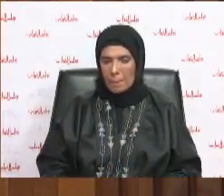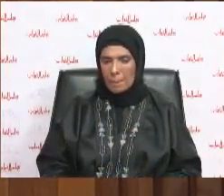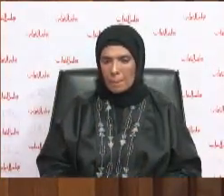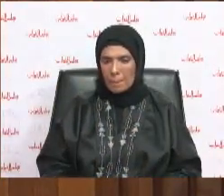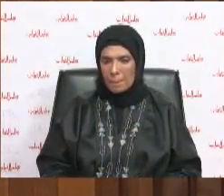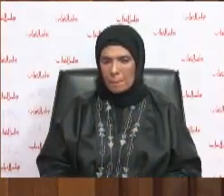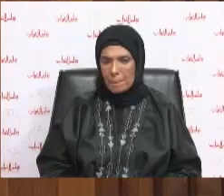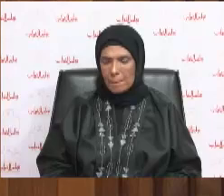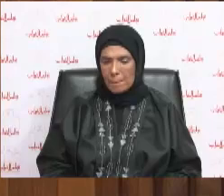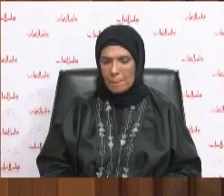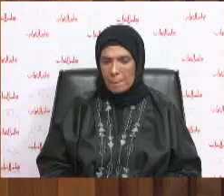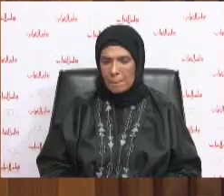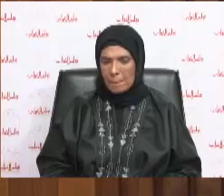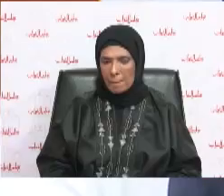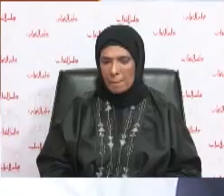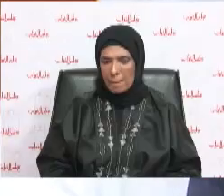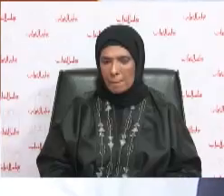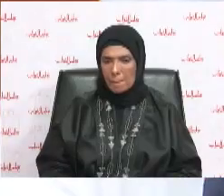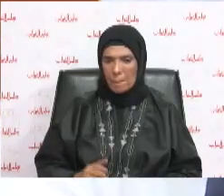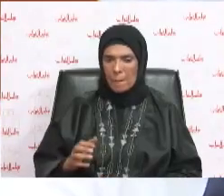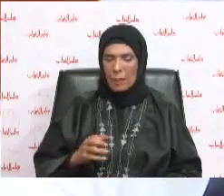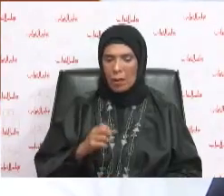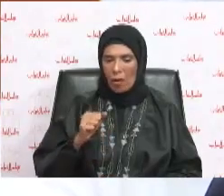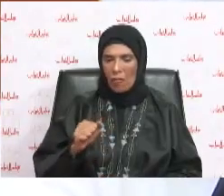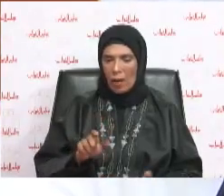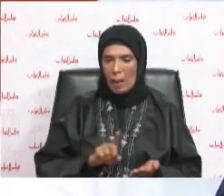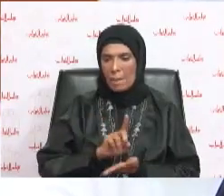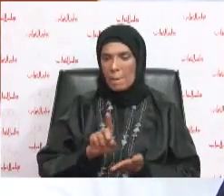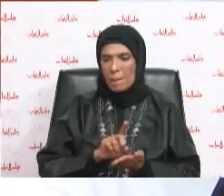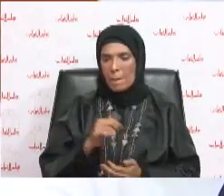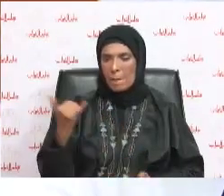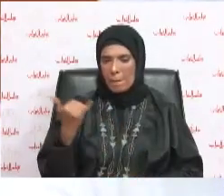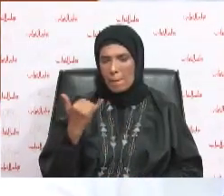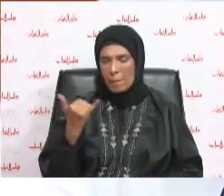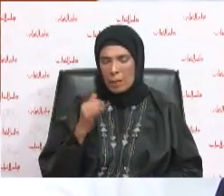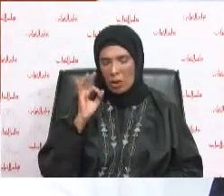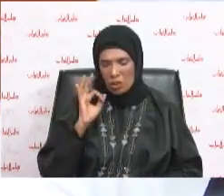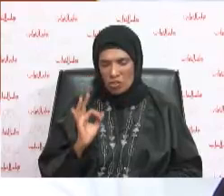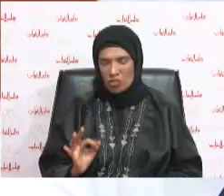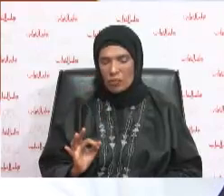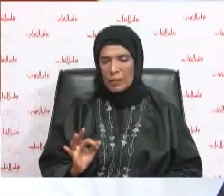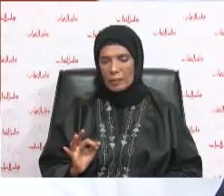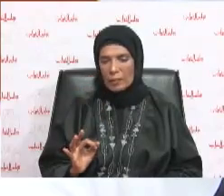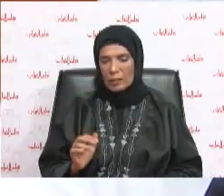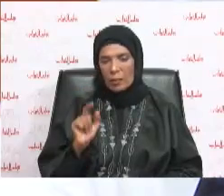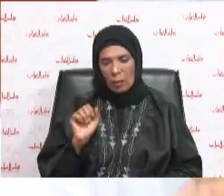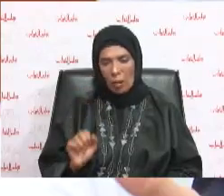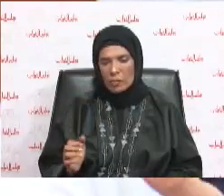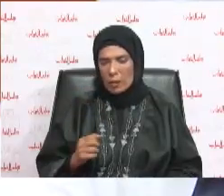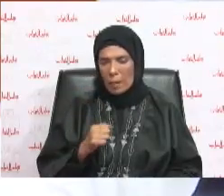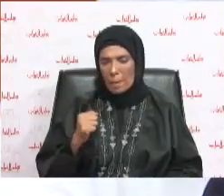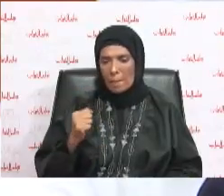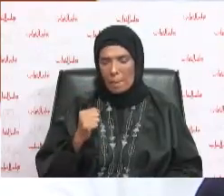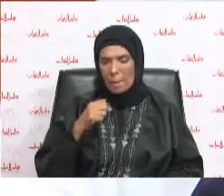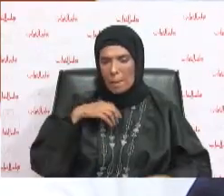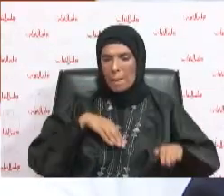لدى أصبح الحفاظ على البيئة في المناطق السكنية أو في غاية الأهمية لجميع المقيمين في أرض الوطن. أهالي منطقة بوري